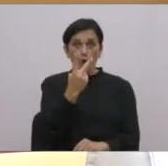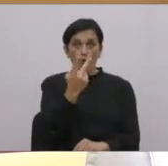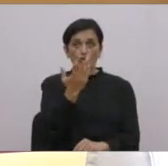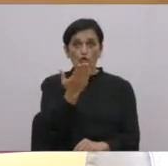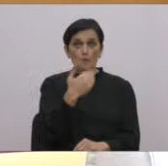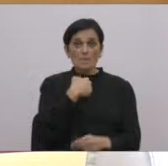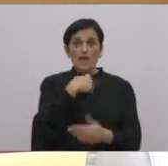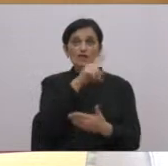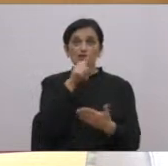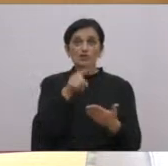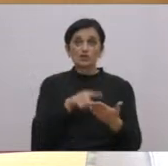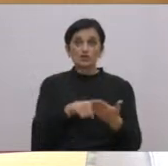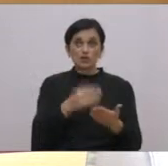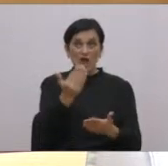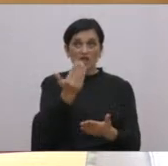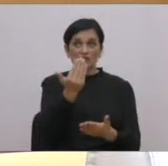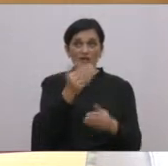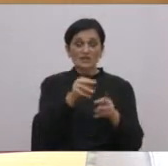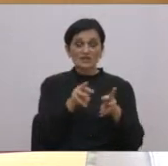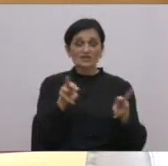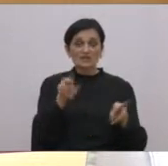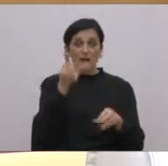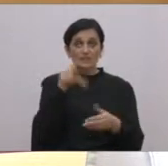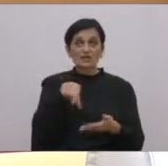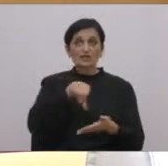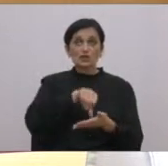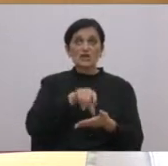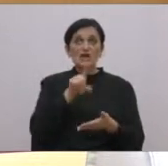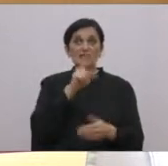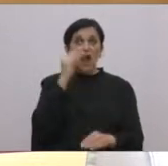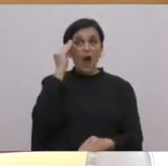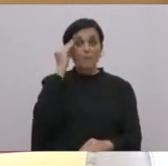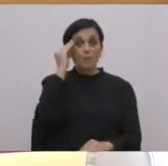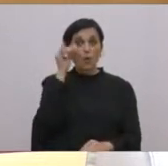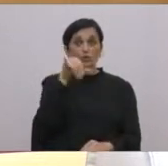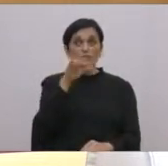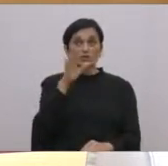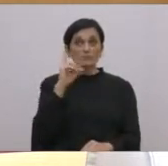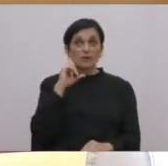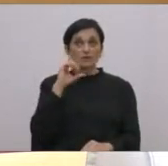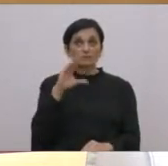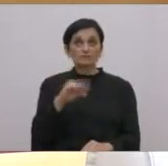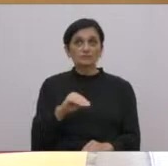მექნება შეკითხვა თქვენი სამინისტროს წარმომადგენლები, რა პოზიცია გექნება?